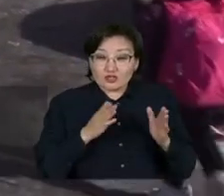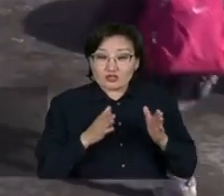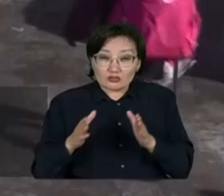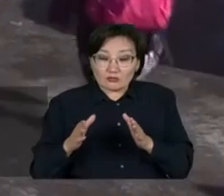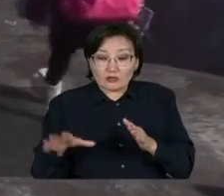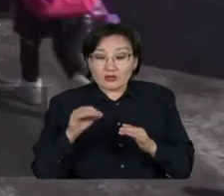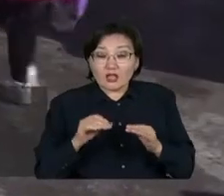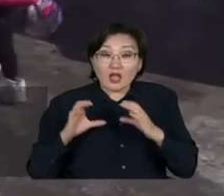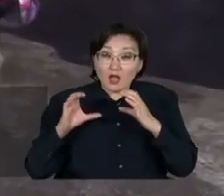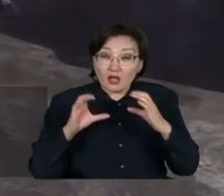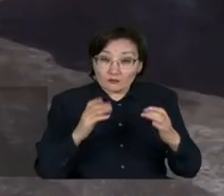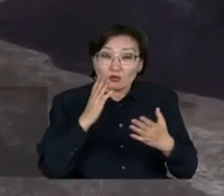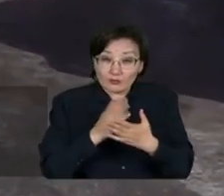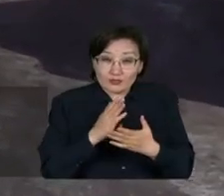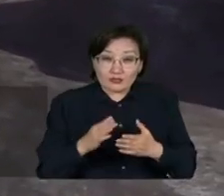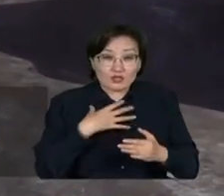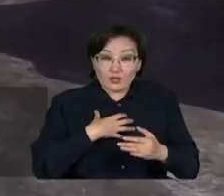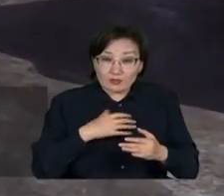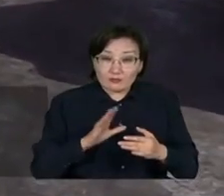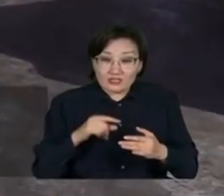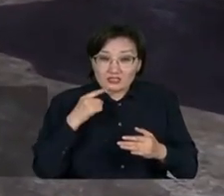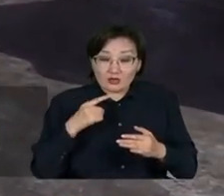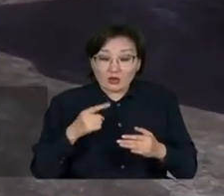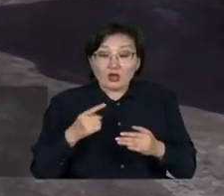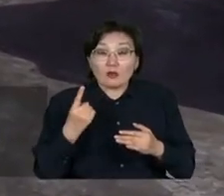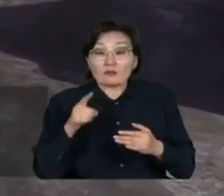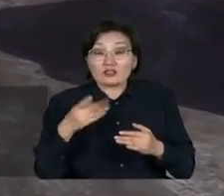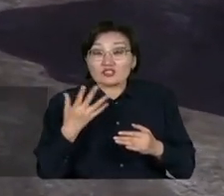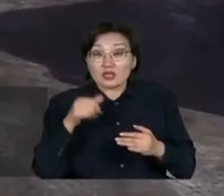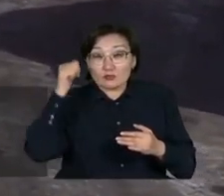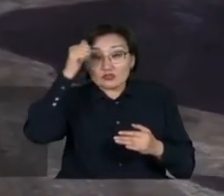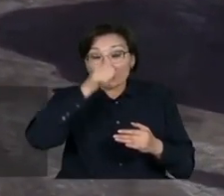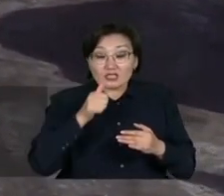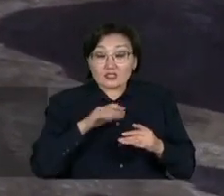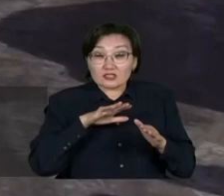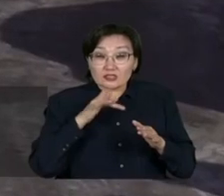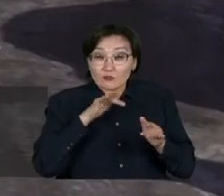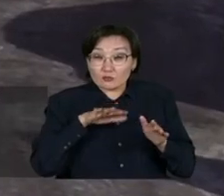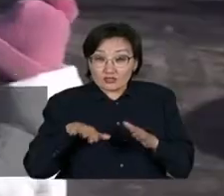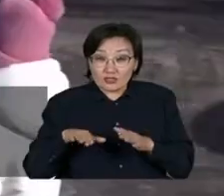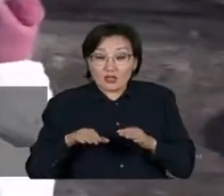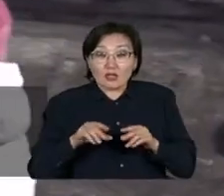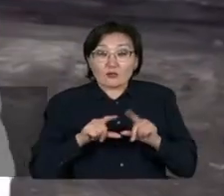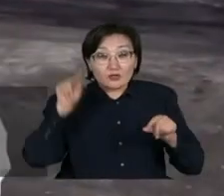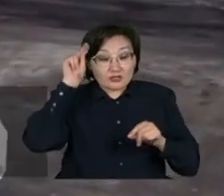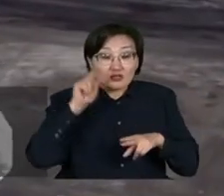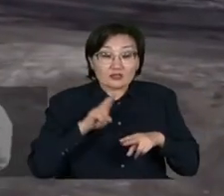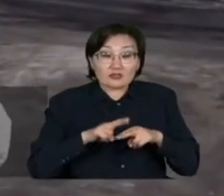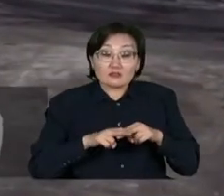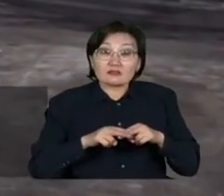жасап берді, автобус келеді, ана мынау уайымдамаңдар деді. Бір жарым жылдан кейін этот мектепті жасап береміз деді. Біз шуладық